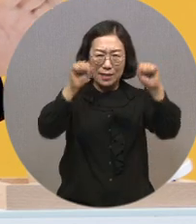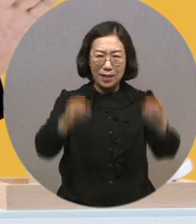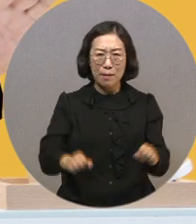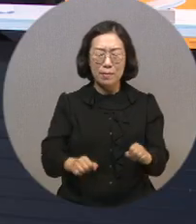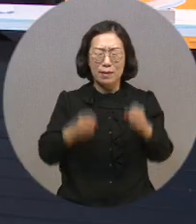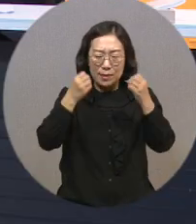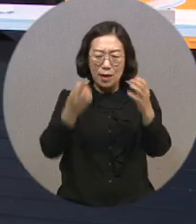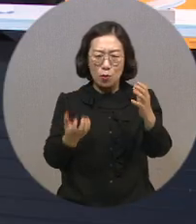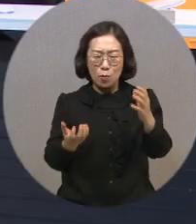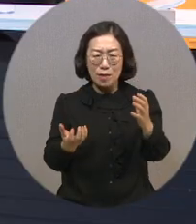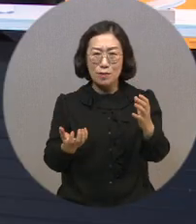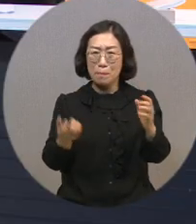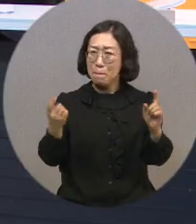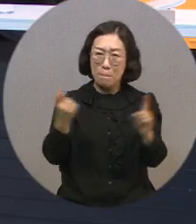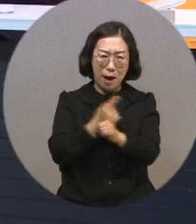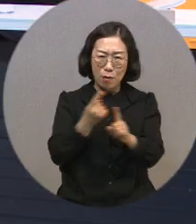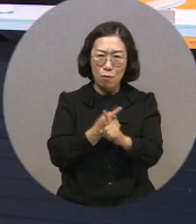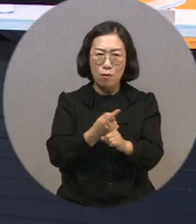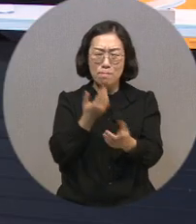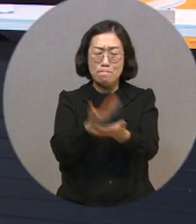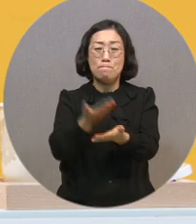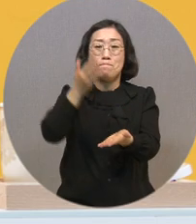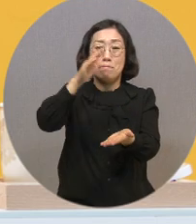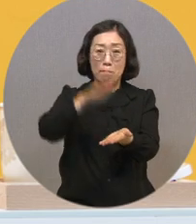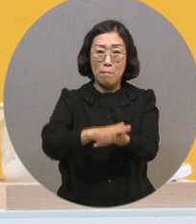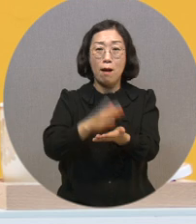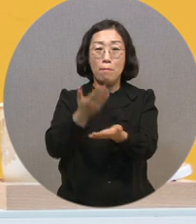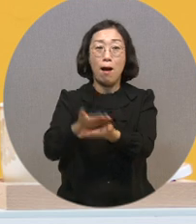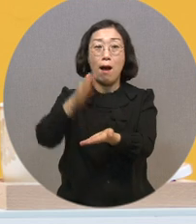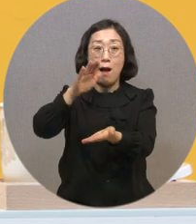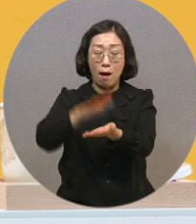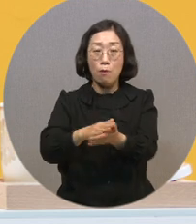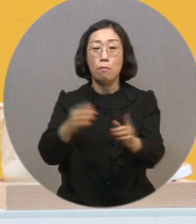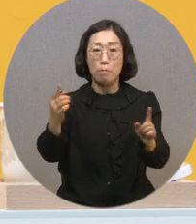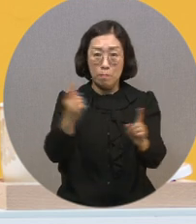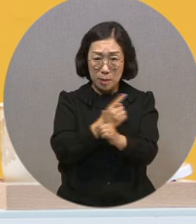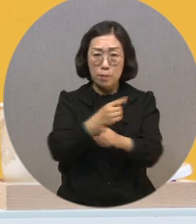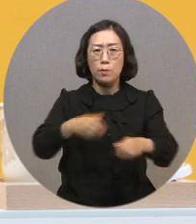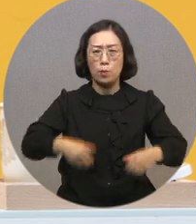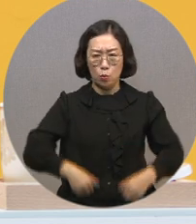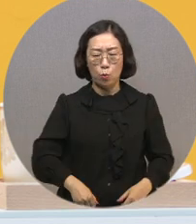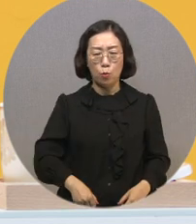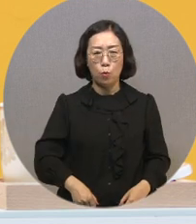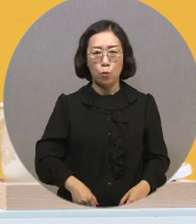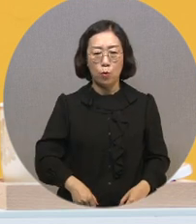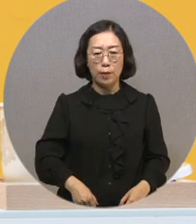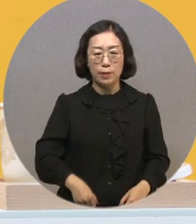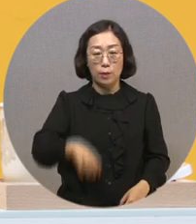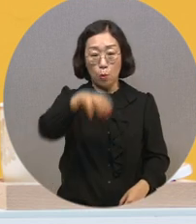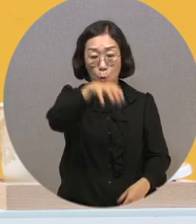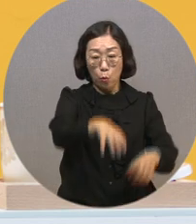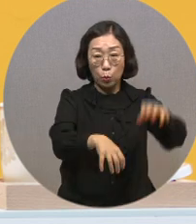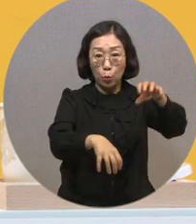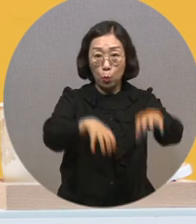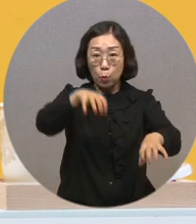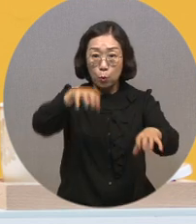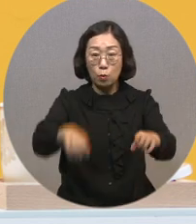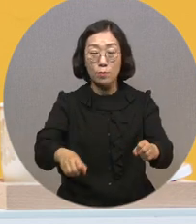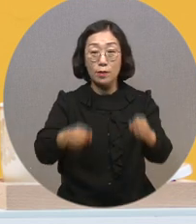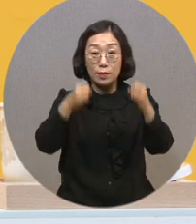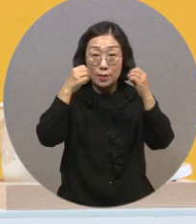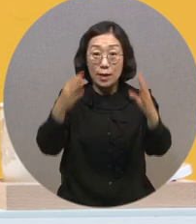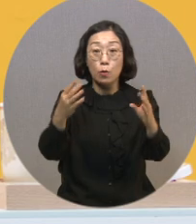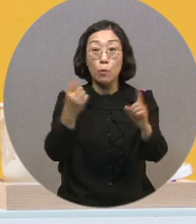해야 된다. 네. 평지로 다 내려와야 된다. 네. 네, 그래서 특수학교를 다시 재배치해야 한다는 이유는 70년,